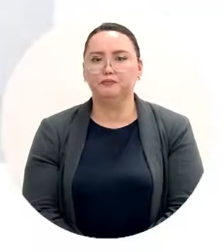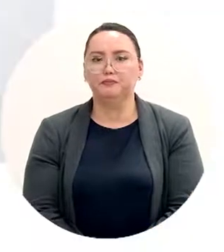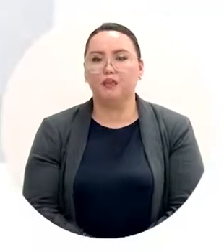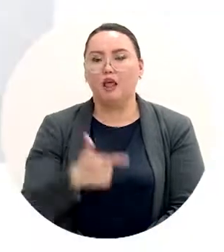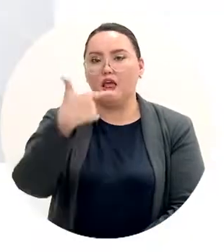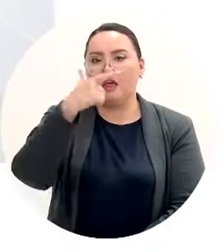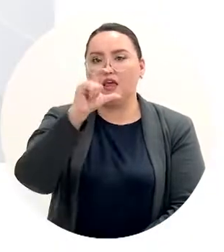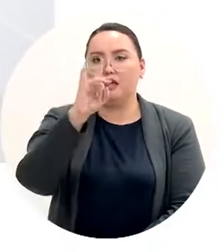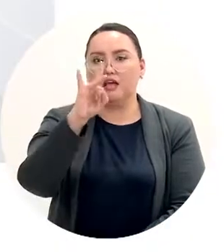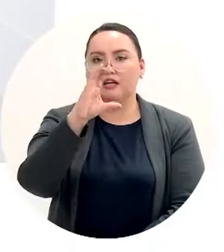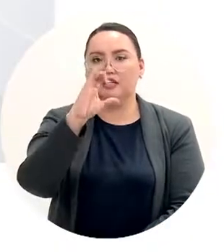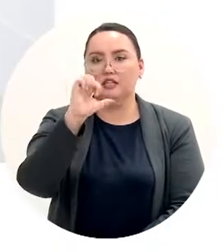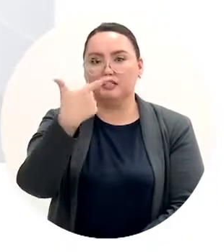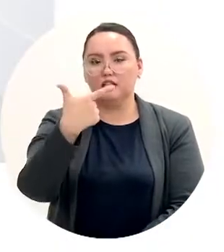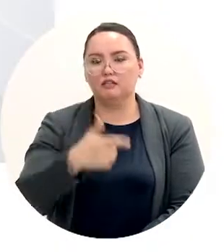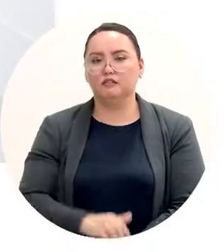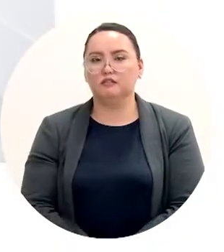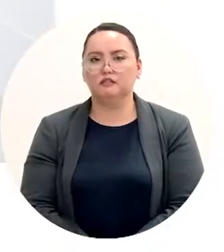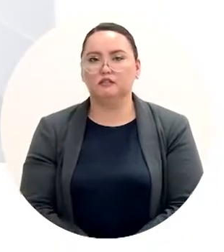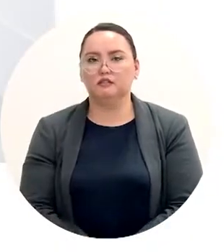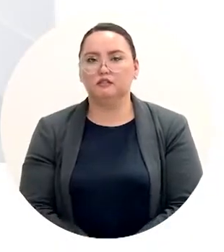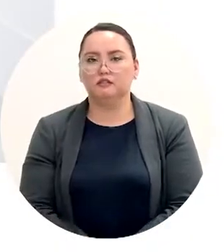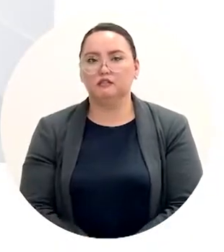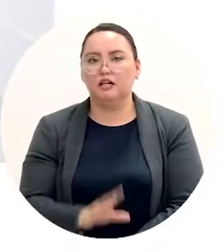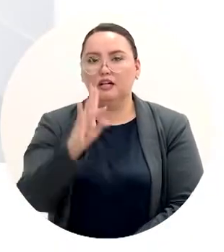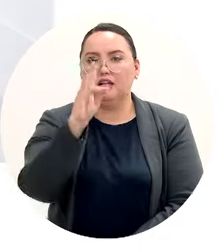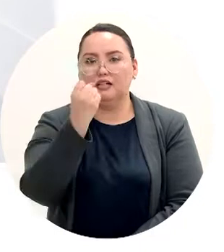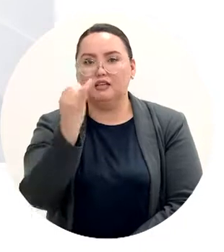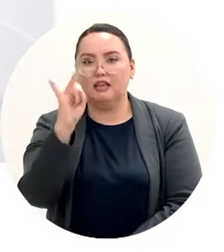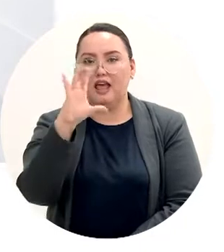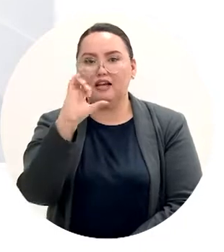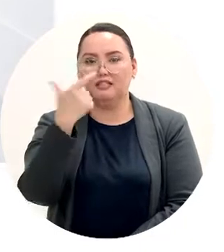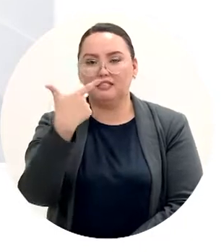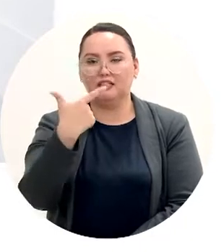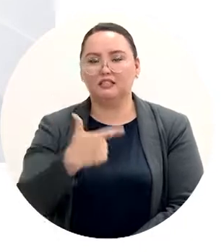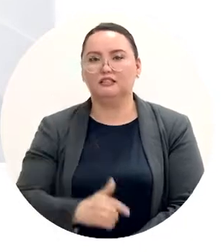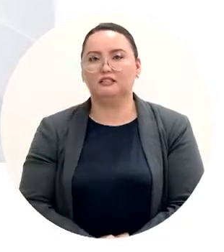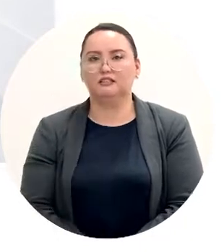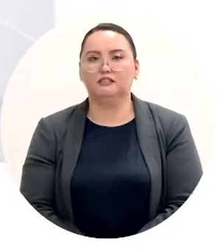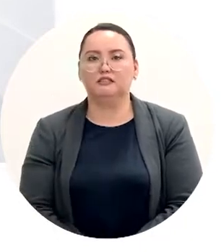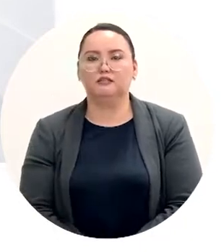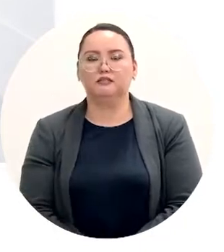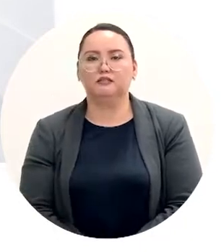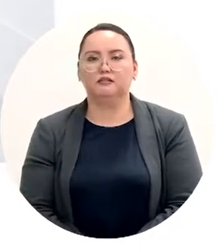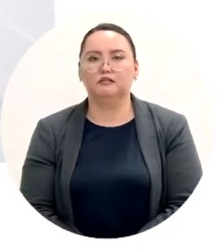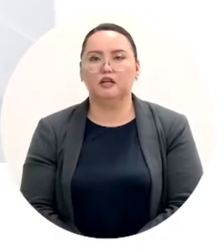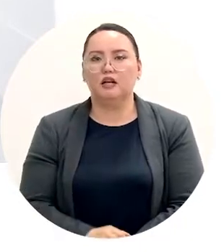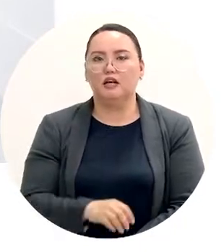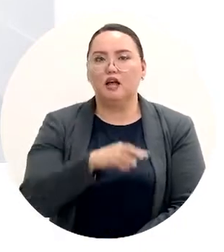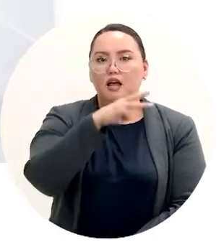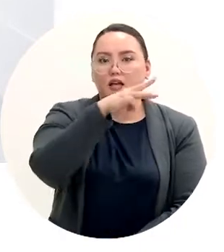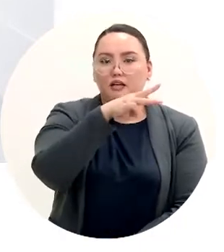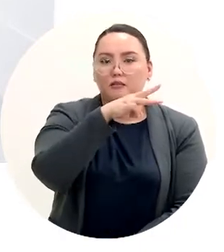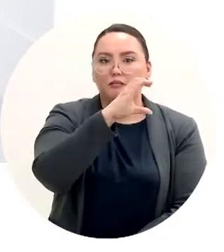үгэнд саг бүтээврийг залгасан байна. Найр гэдэг үгэнд найрсаг, гэр гэдэг үгэнд гэрсэг. За хүмүүс эдгээр бүтээврийг